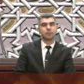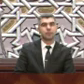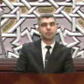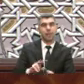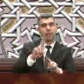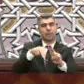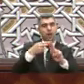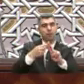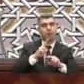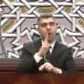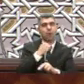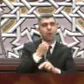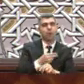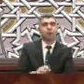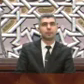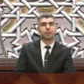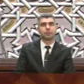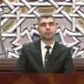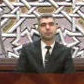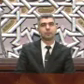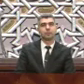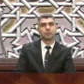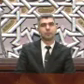الكلمة للحكومة في شخصية الوزير، تفضلوا.